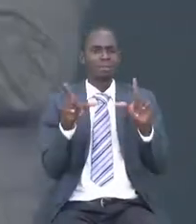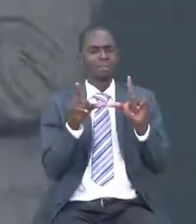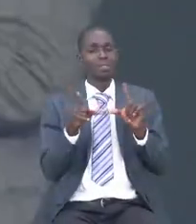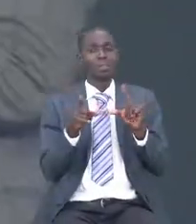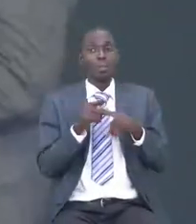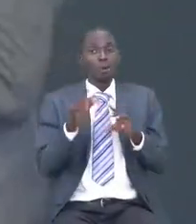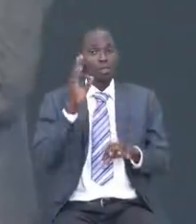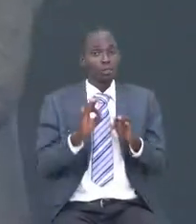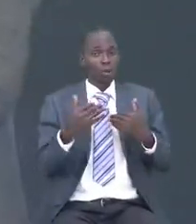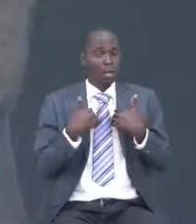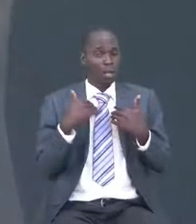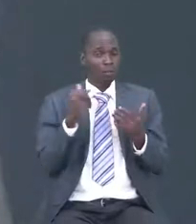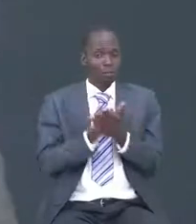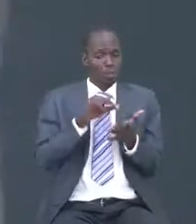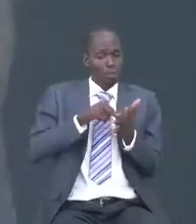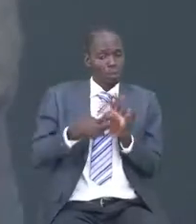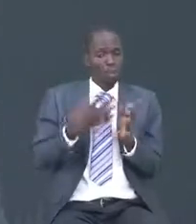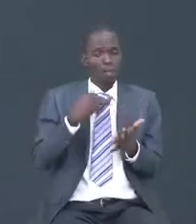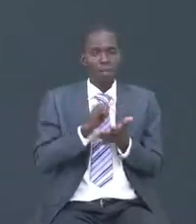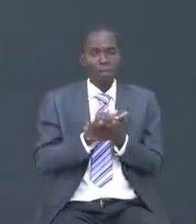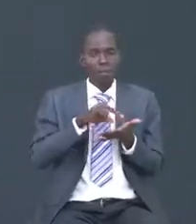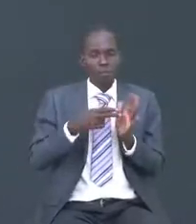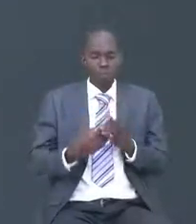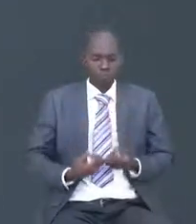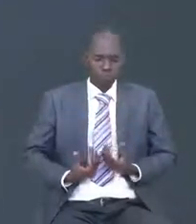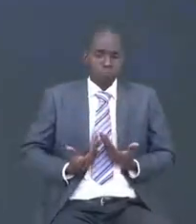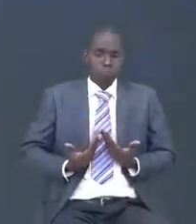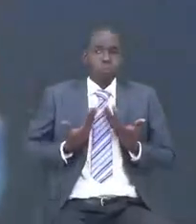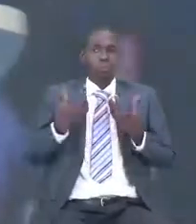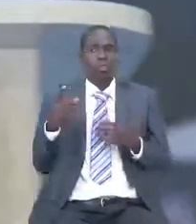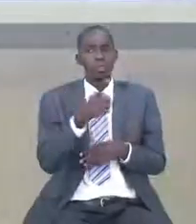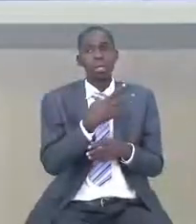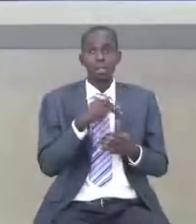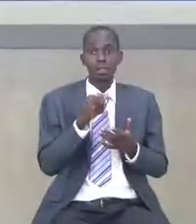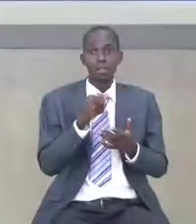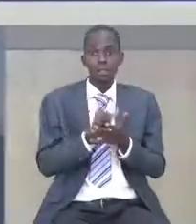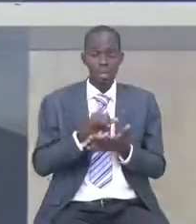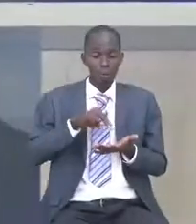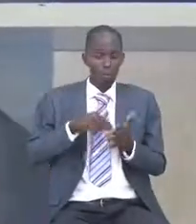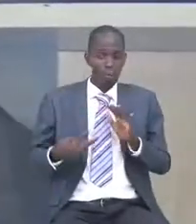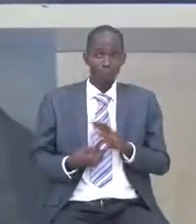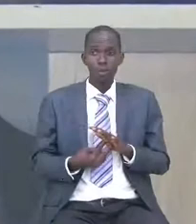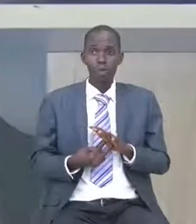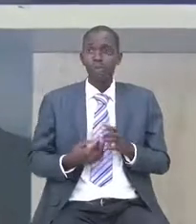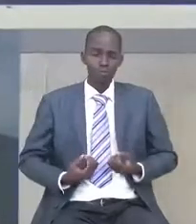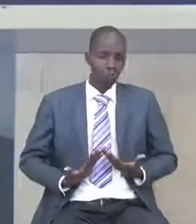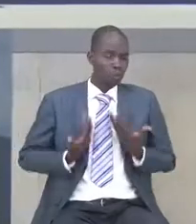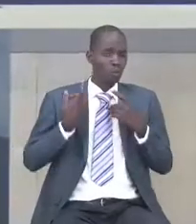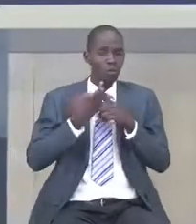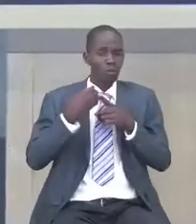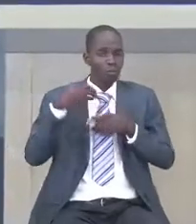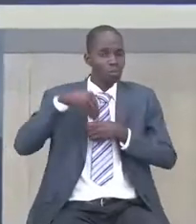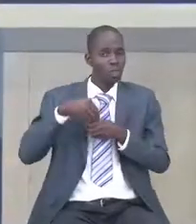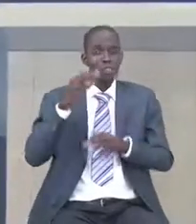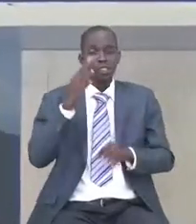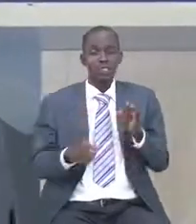but, et cet objectif, ce but te motive. Et si tu as un objectif et ce but te révèle de l'intérieur.